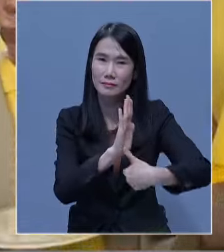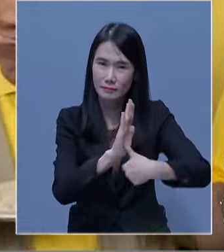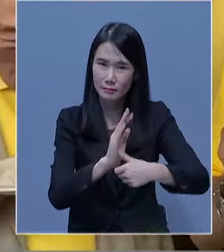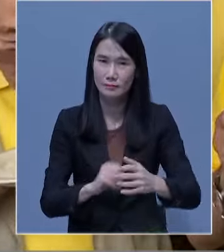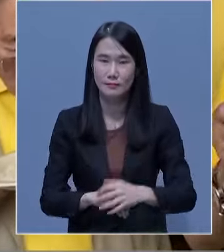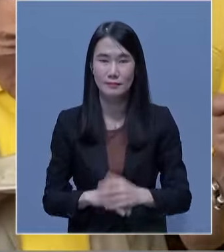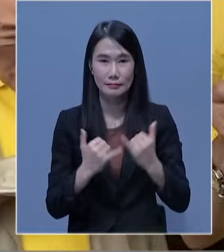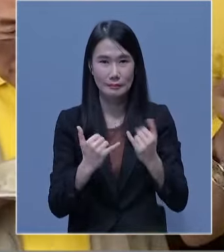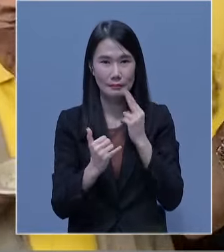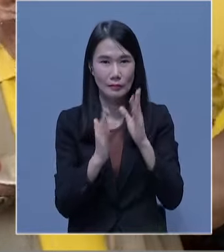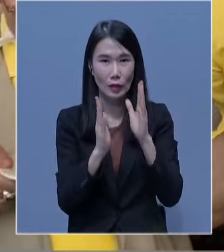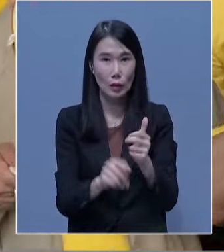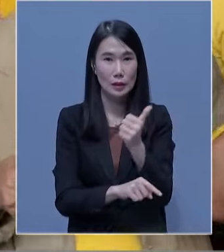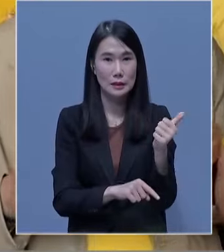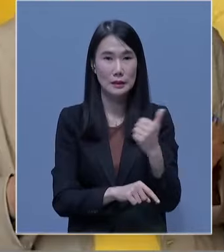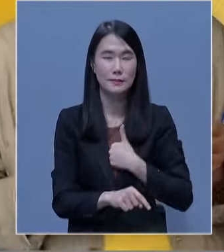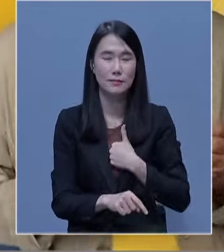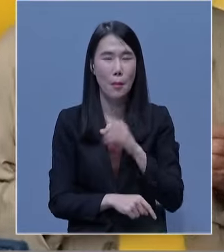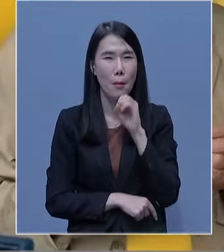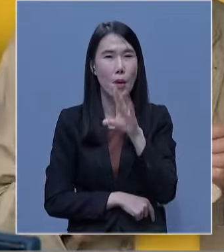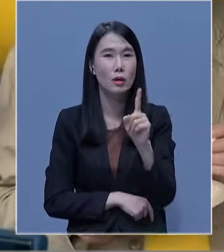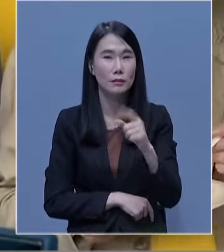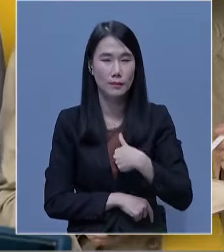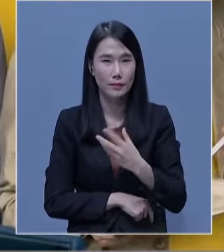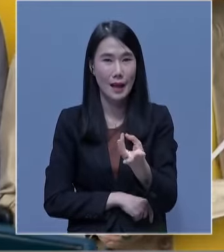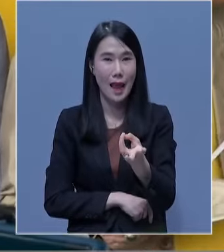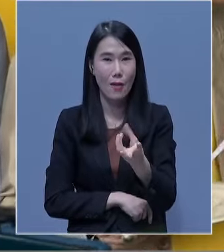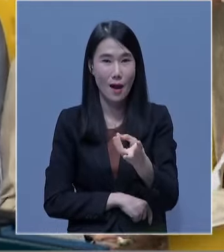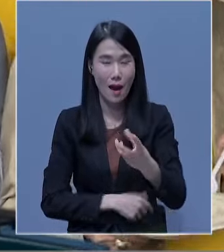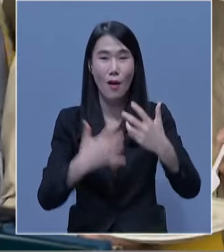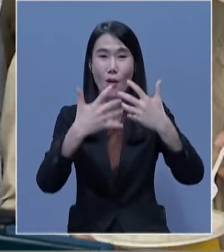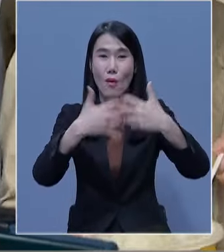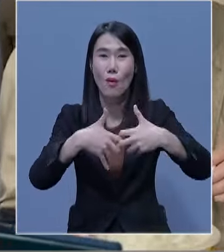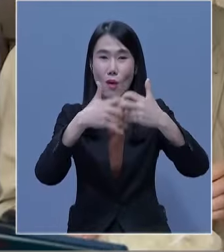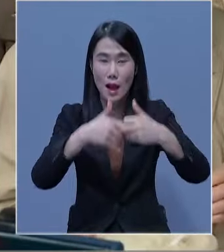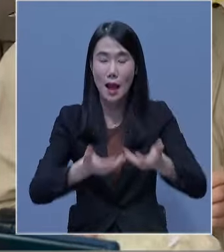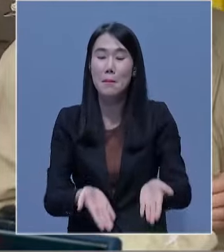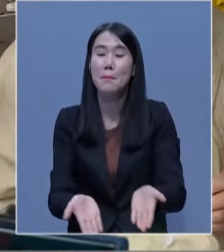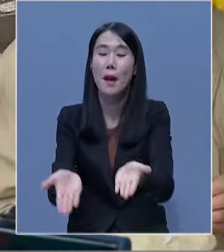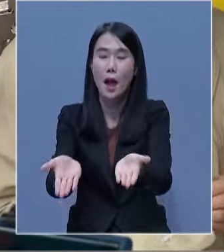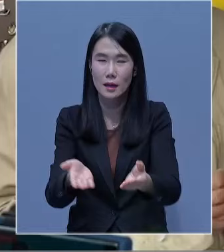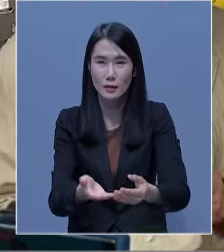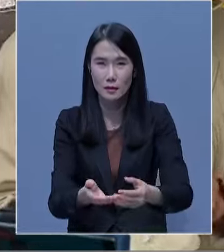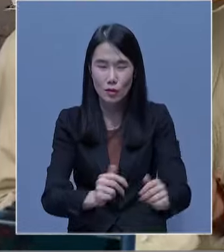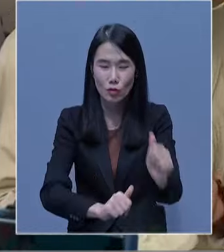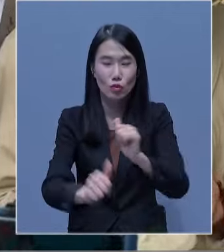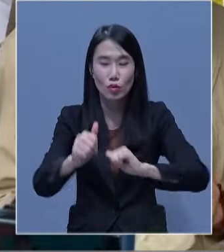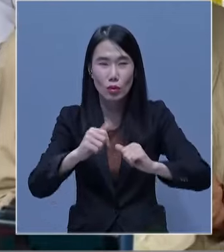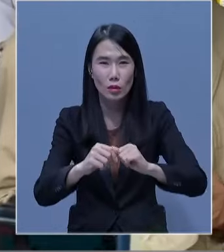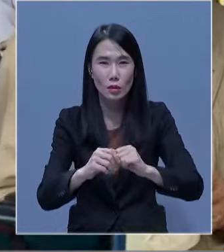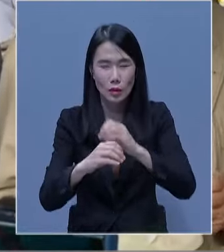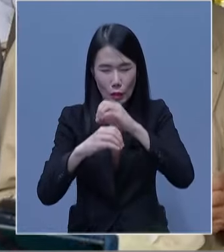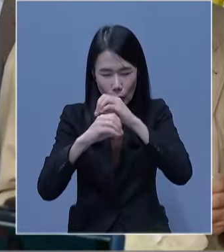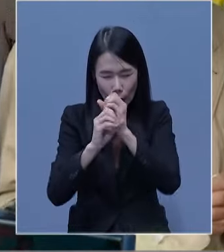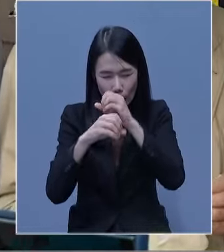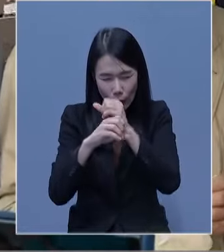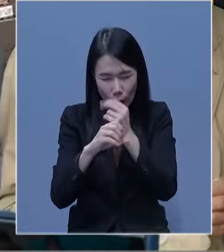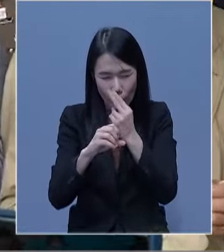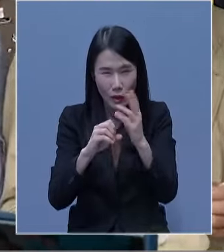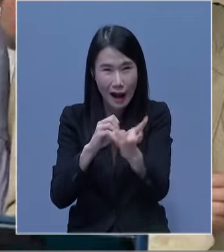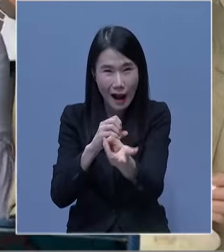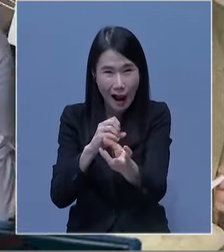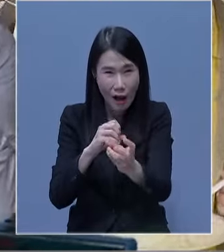แต่สุดท้ายหลายคนก็ออกมาเชียร์นะบอกว่าเอาข้าวในโกดังเนี้ยไปเข้าแลบตรวจไปเลยคุณจอยให้มันรู้ไปเลยว่าสรุปแ